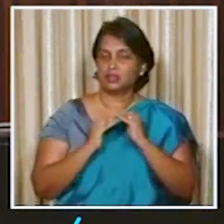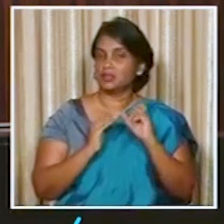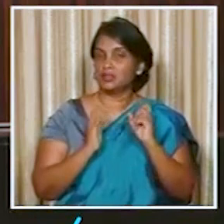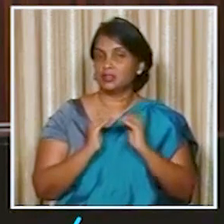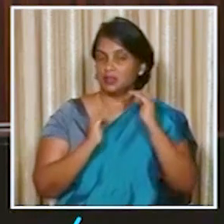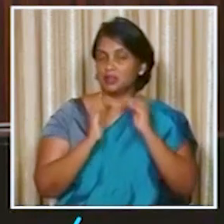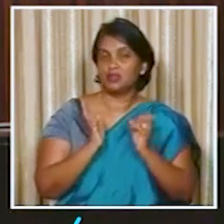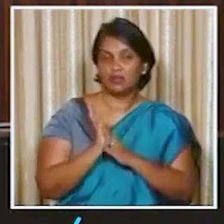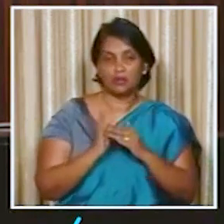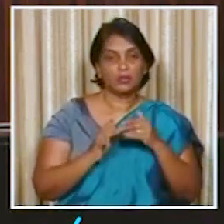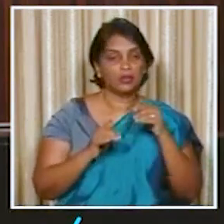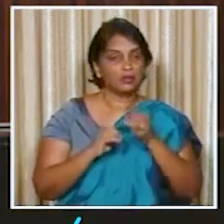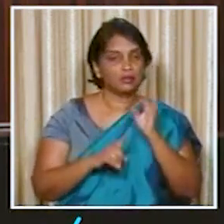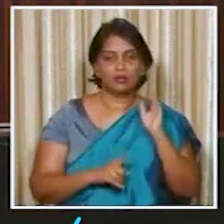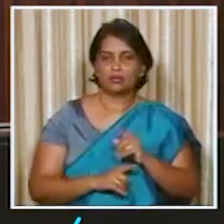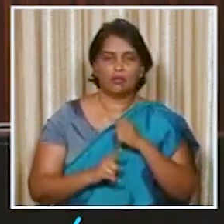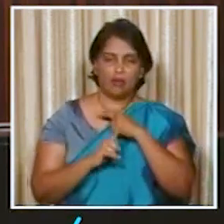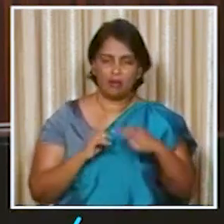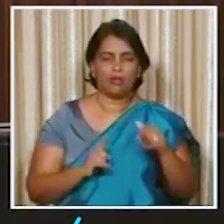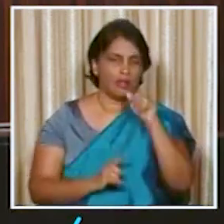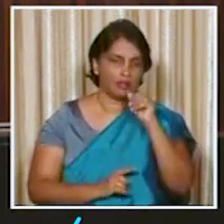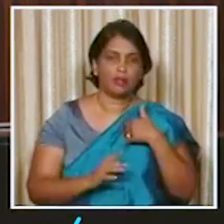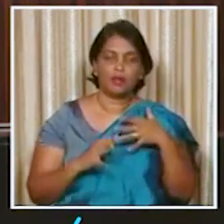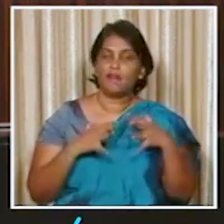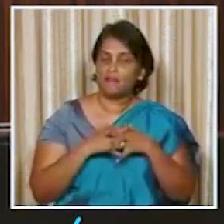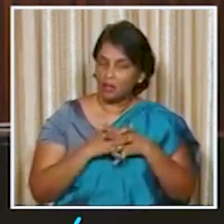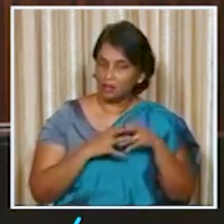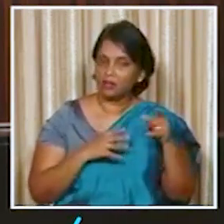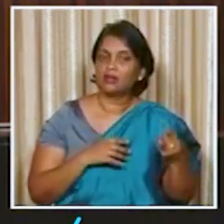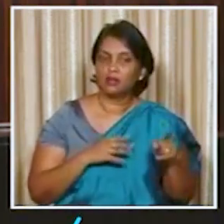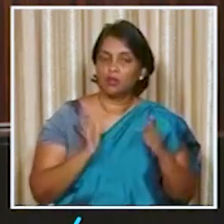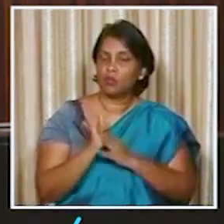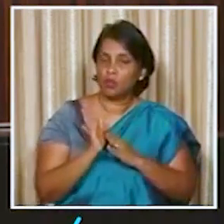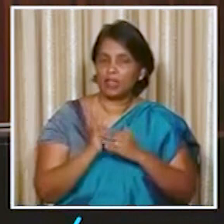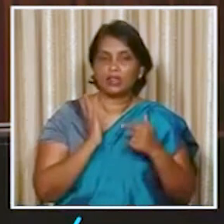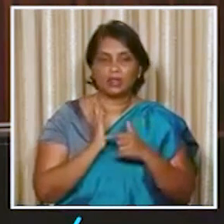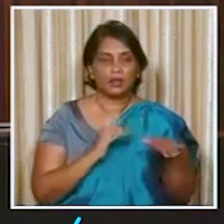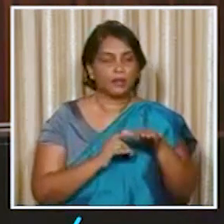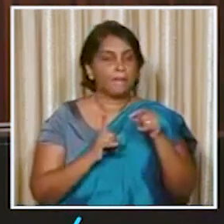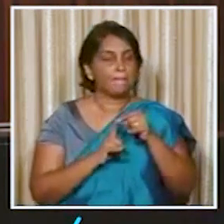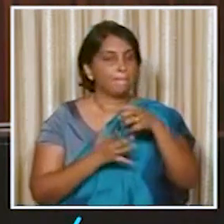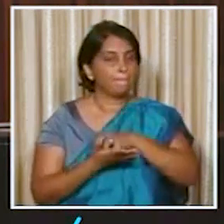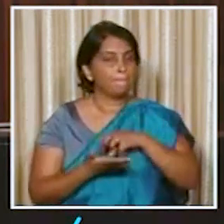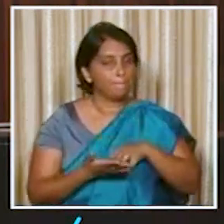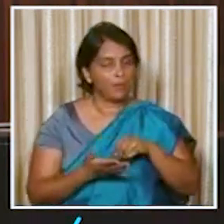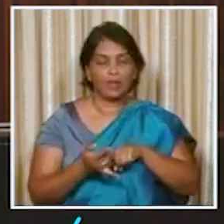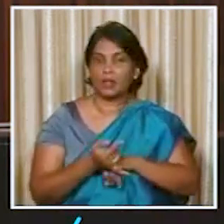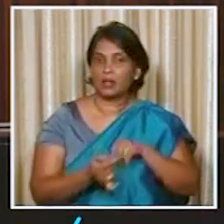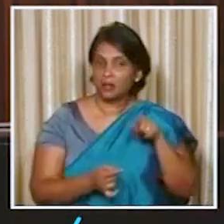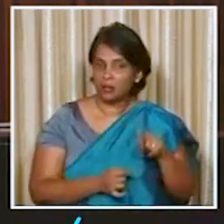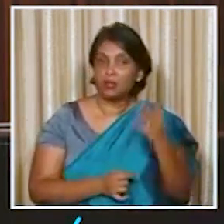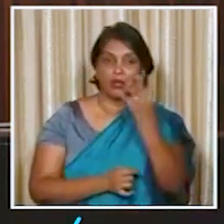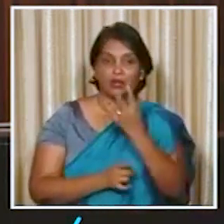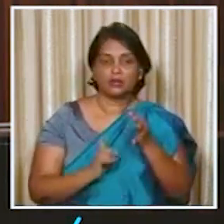කරන චෝදනාවද අර්ධ සත්‍යකි මා වැලිගම වැලිපිටිය මුලටියන හා 30 ගොඩ යන ප්‍රාදේශීය ලේකම් කාර්යාල